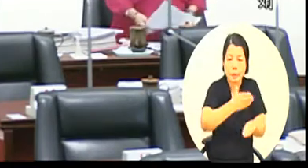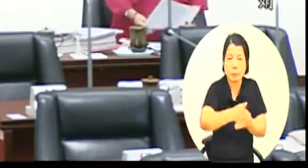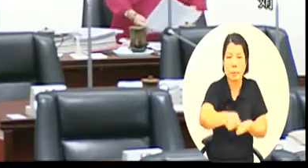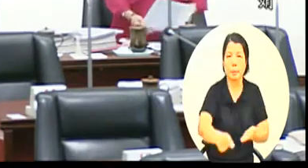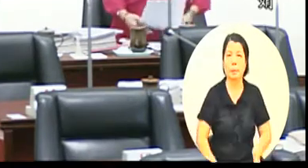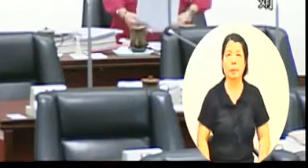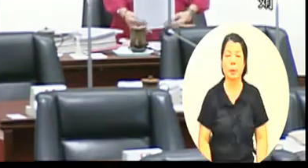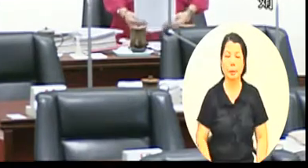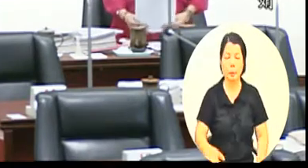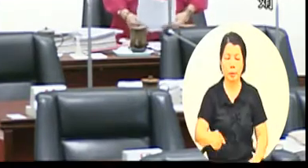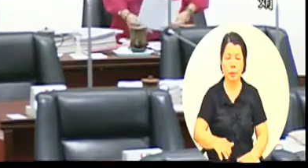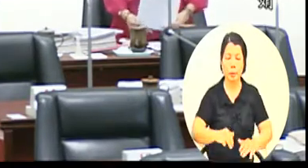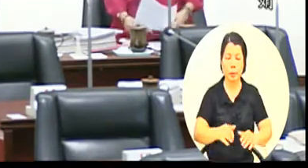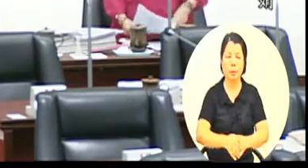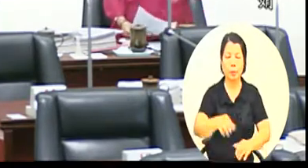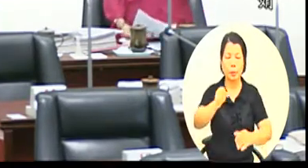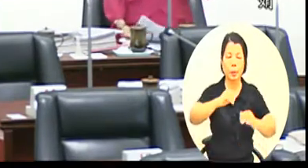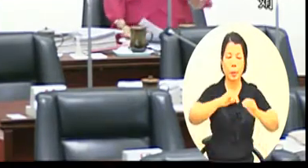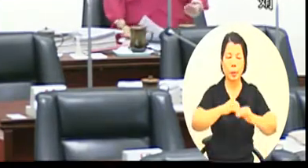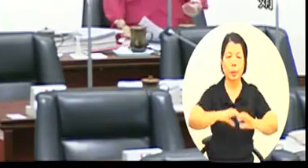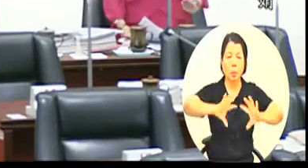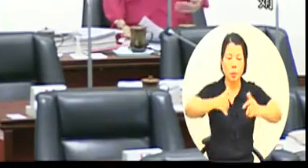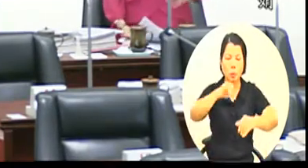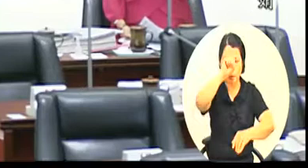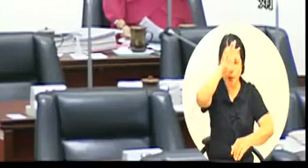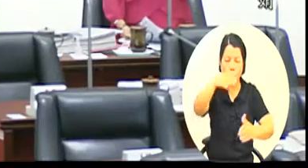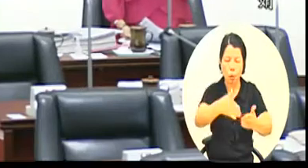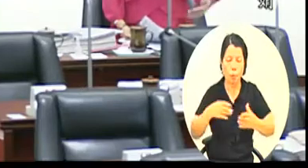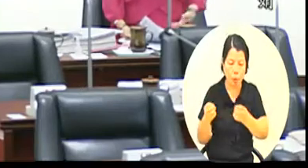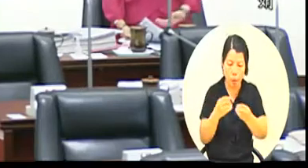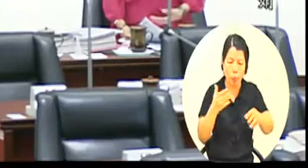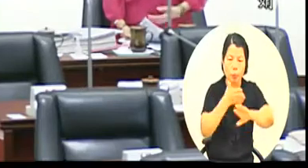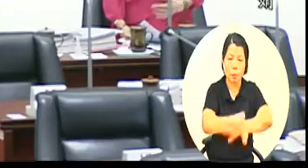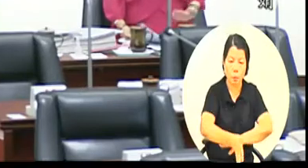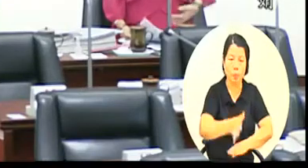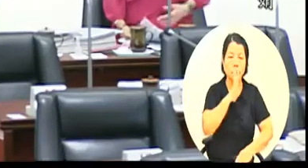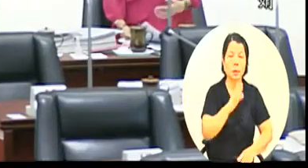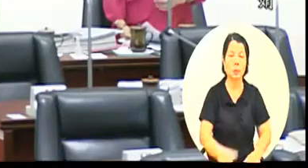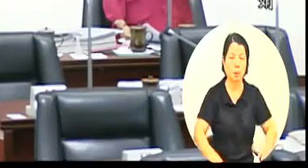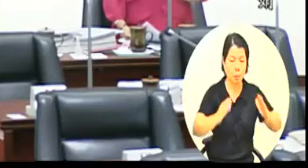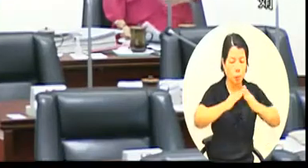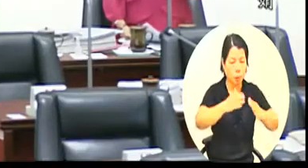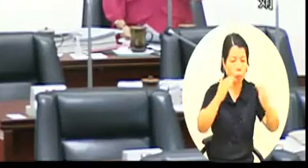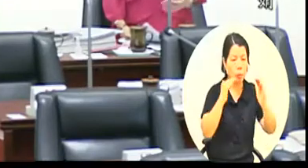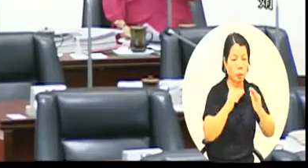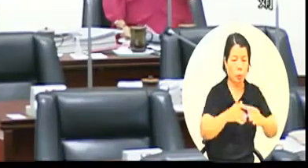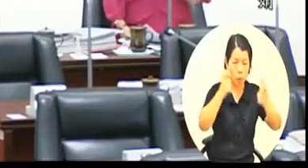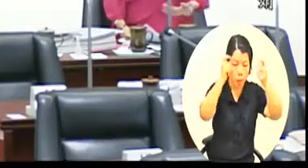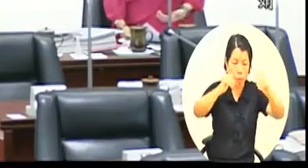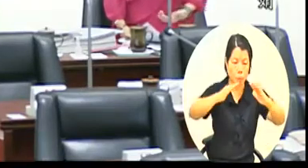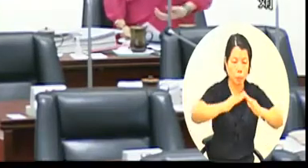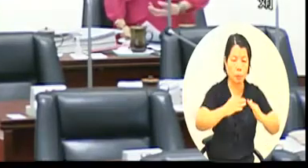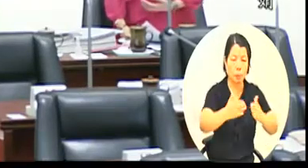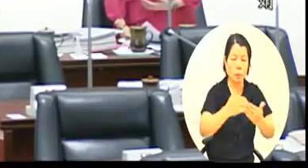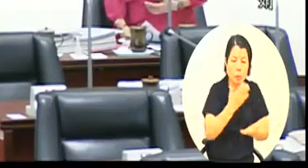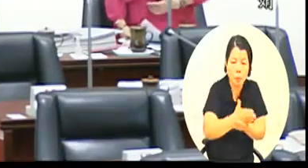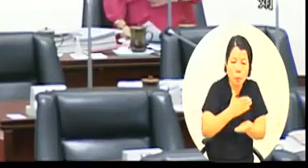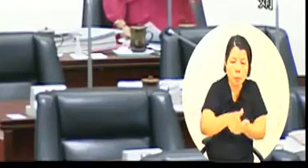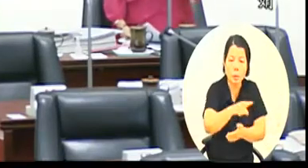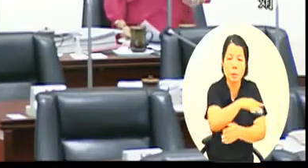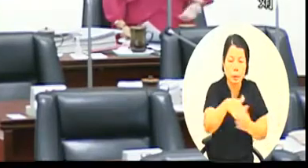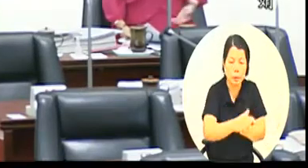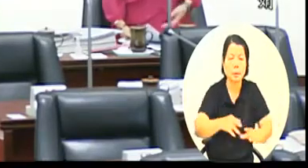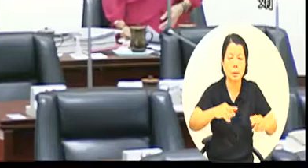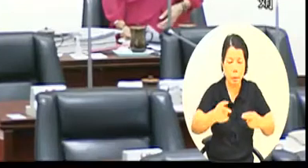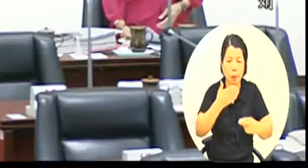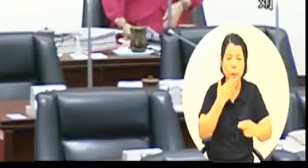在党团也咨询过，因为这个高雄错是一种权宜之计，但是问题是因为它有一个回馈金的问题，让社